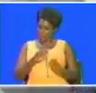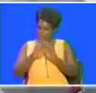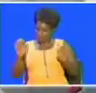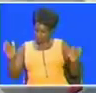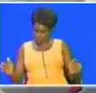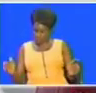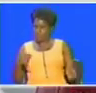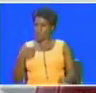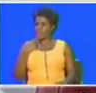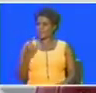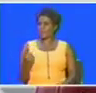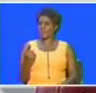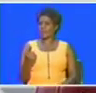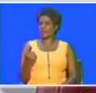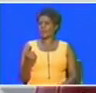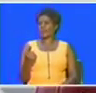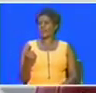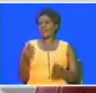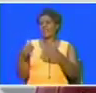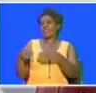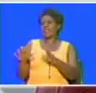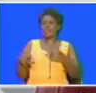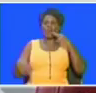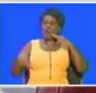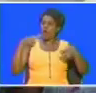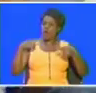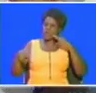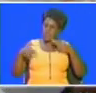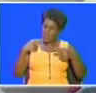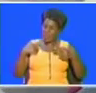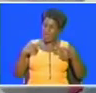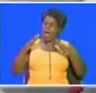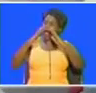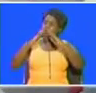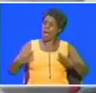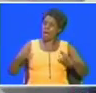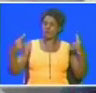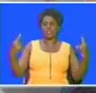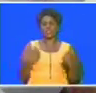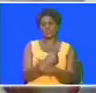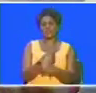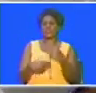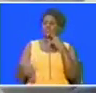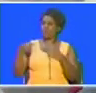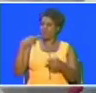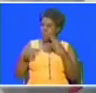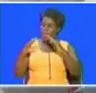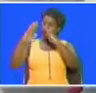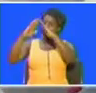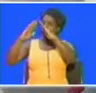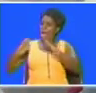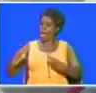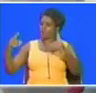mara nasema watu utaandika tu vitanda. Waachana mambo ya hoteli. Naam. Nyumba ni tofauti na hoteli. Kila mara huwa nasema nyumba